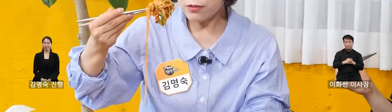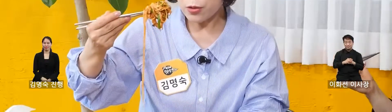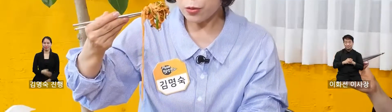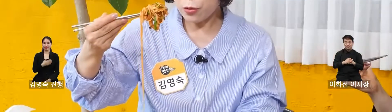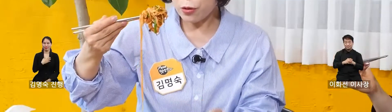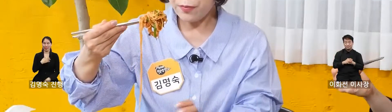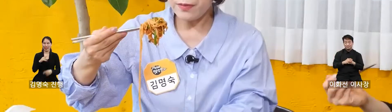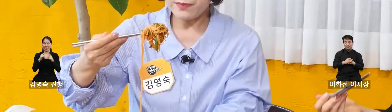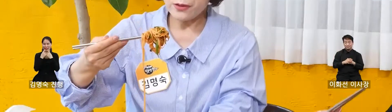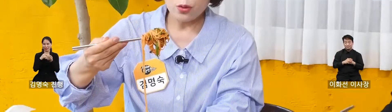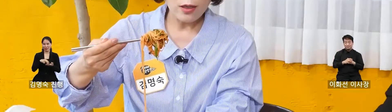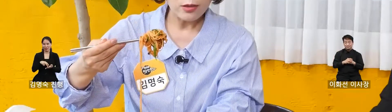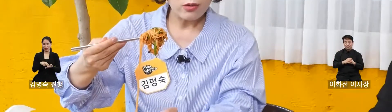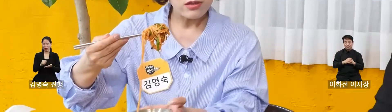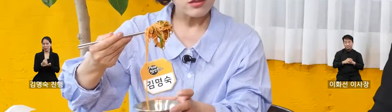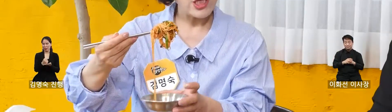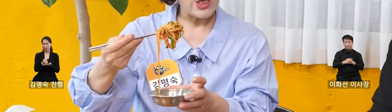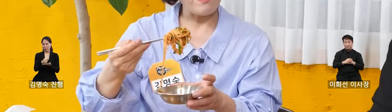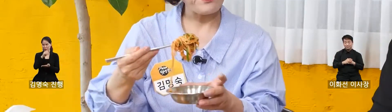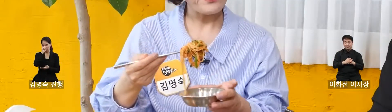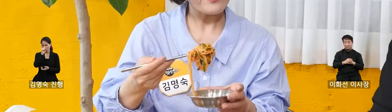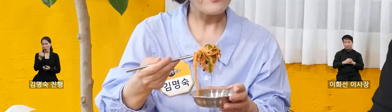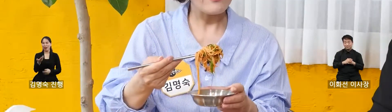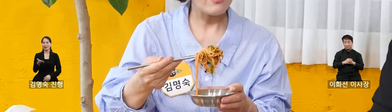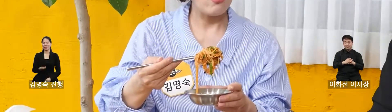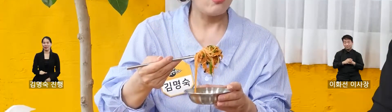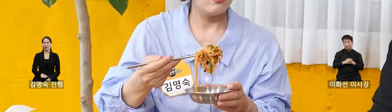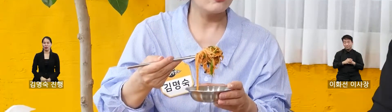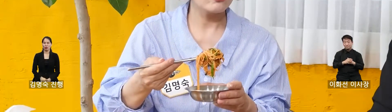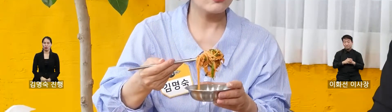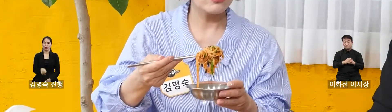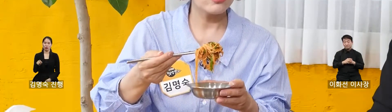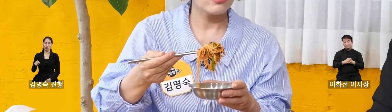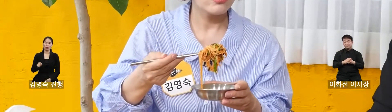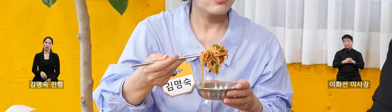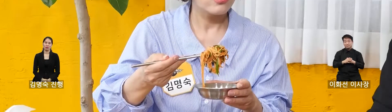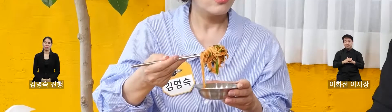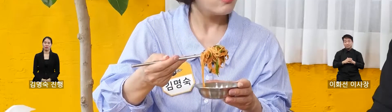제가 개인적으로 비빔을 좋아한다고 했는데 네.